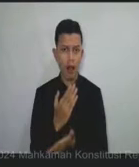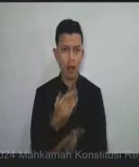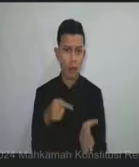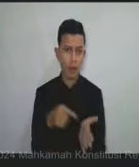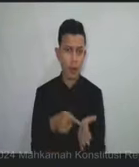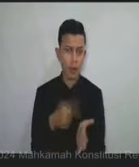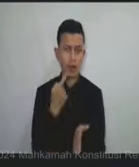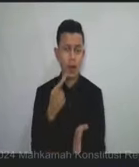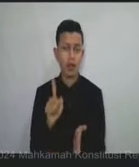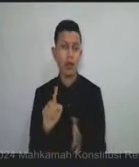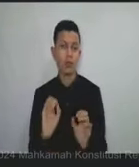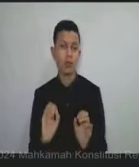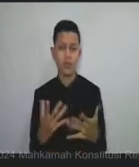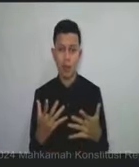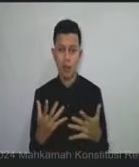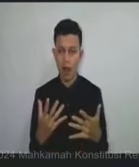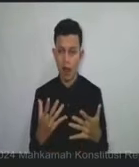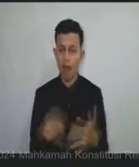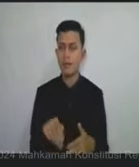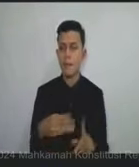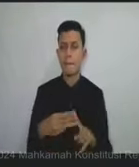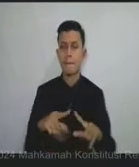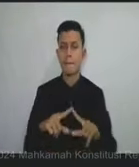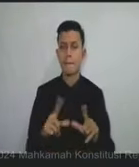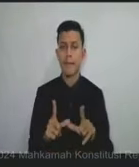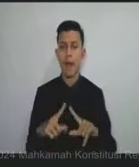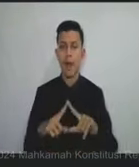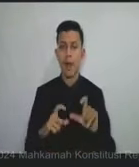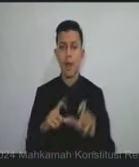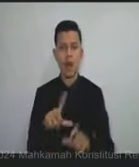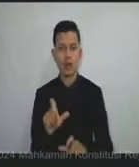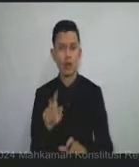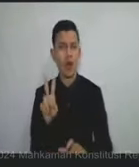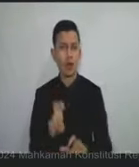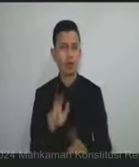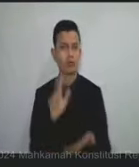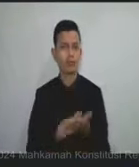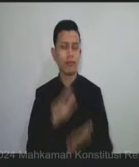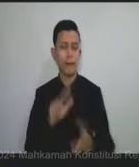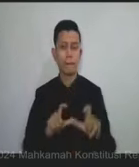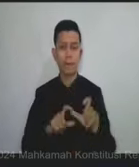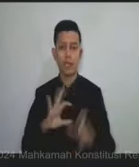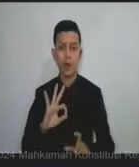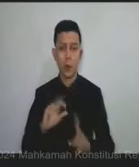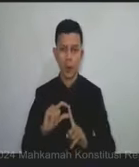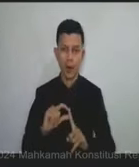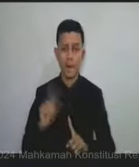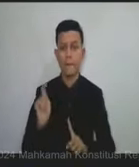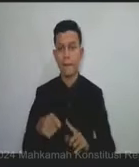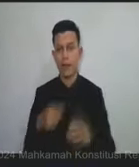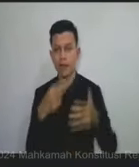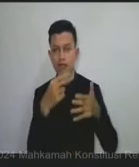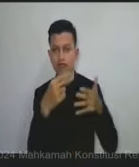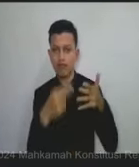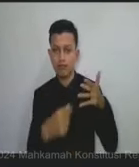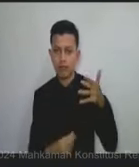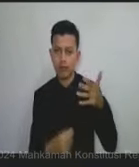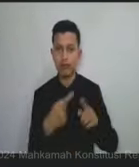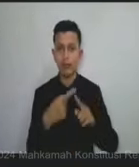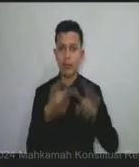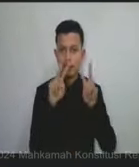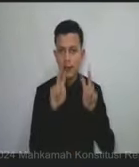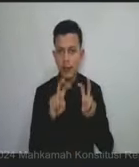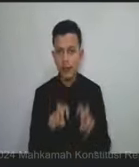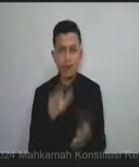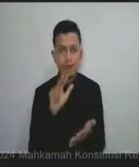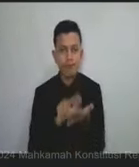suatu peristiwa bawasu perlu menondap standar operasional dan prosedur Tata maupun pisoanalisis yang baku dan